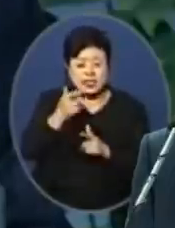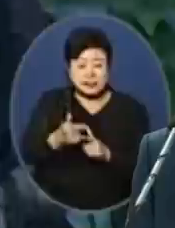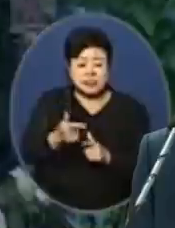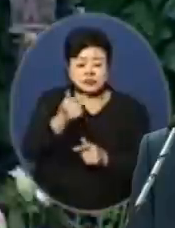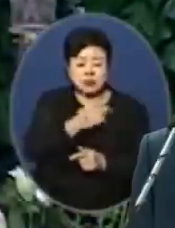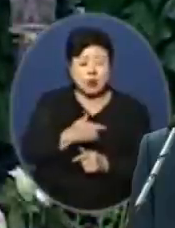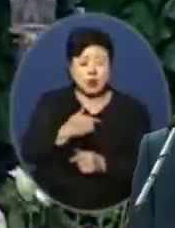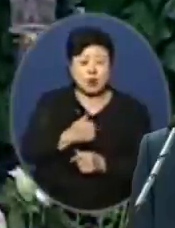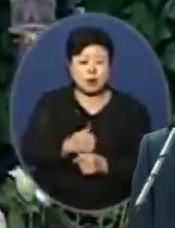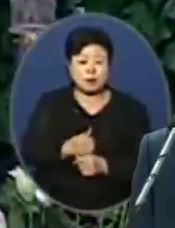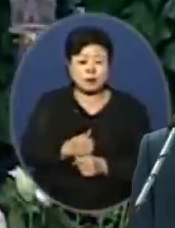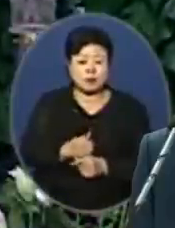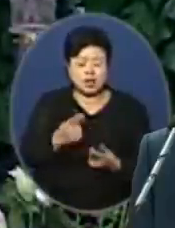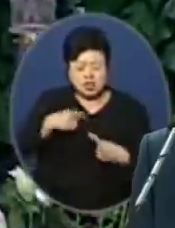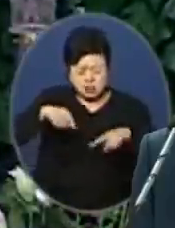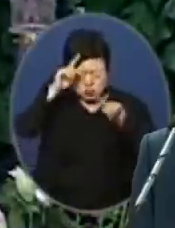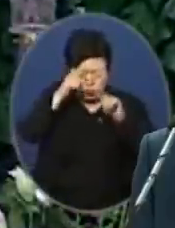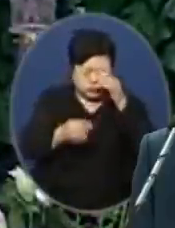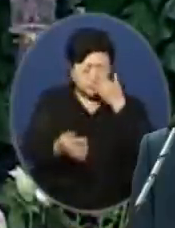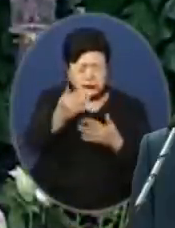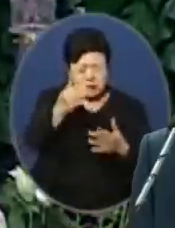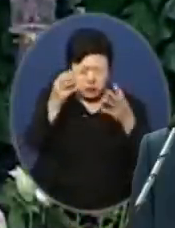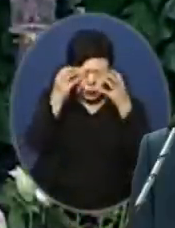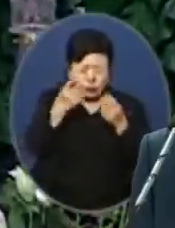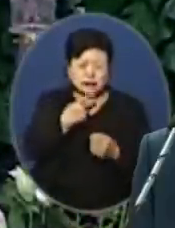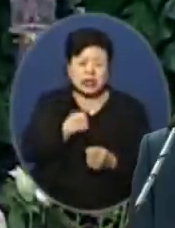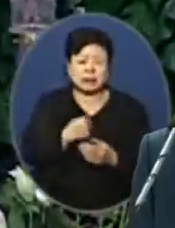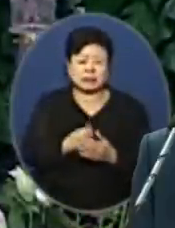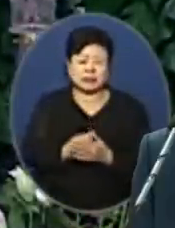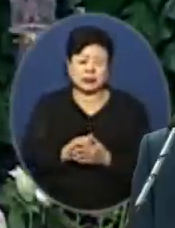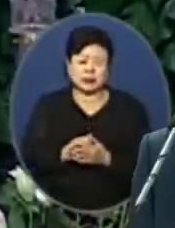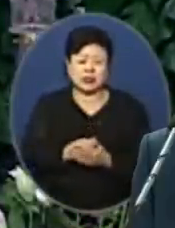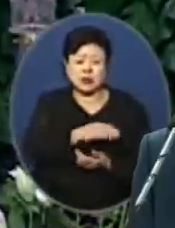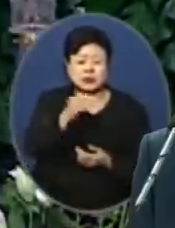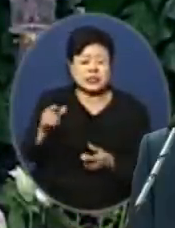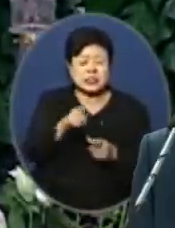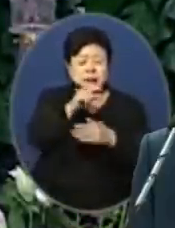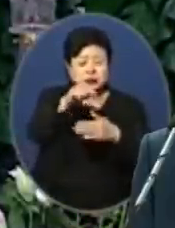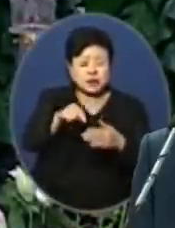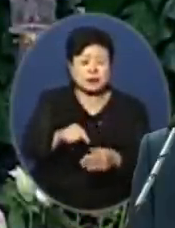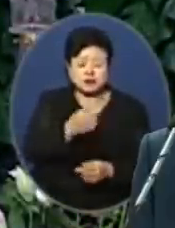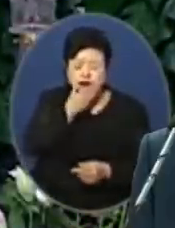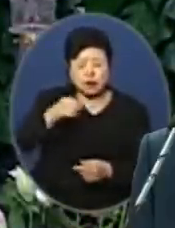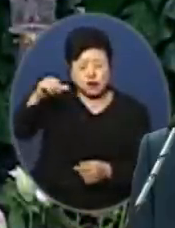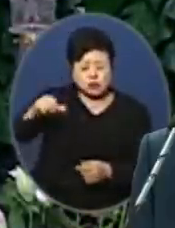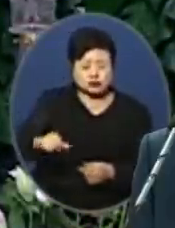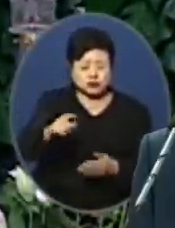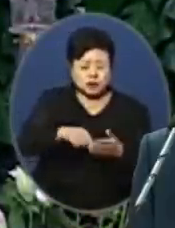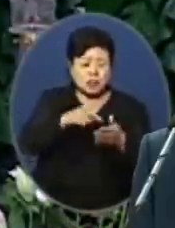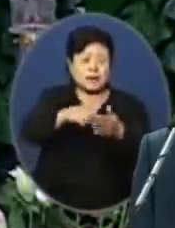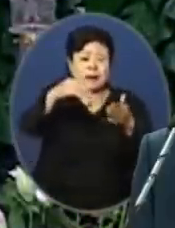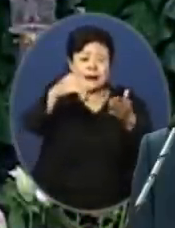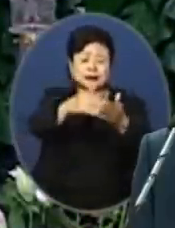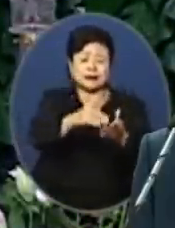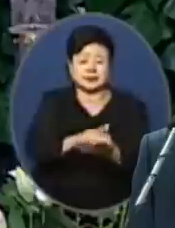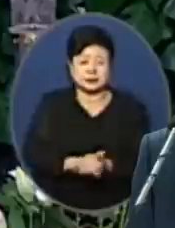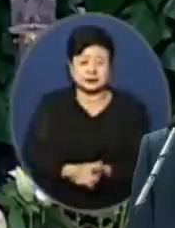예수님의 몸이 지옥불에 타는 듯한 고통을 당함으로써 우리 삶의 모든 저주를 청산하신